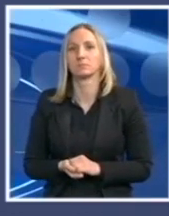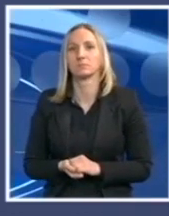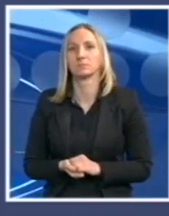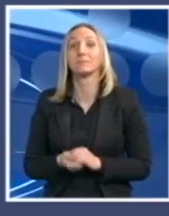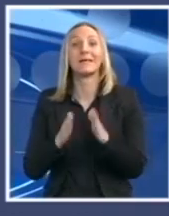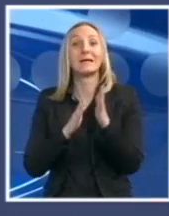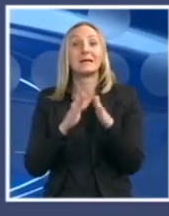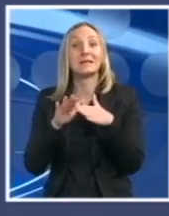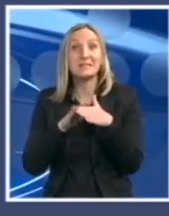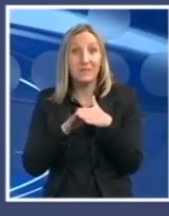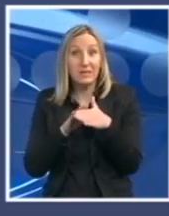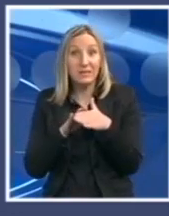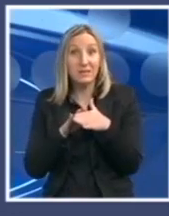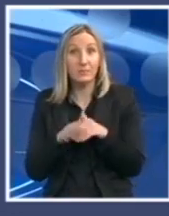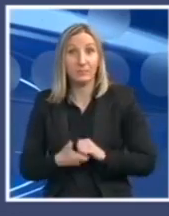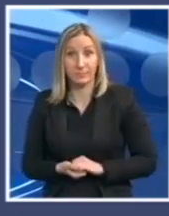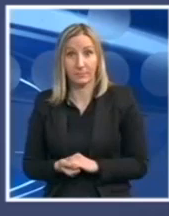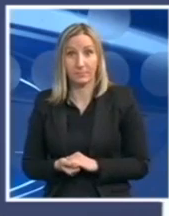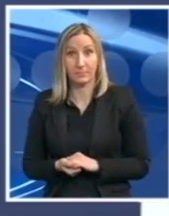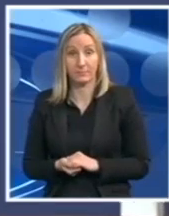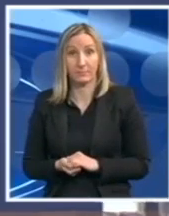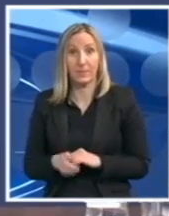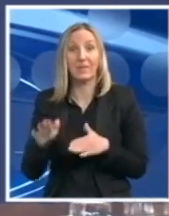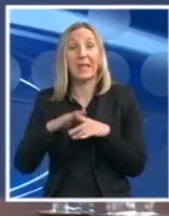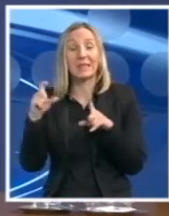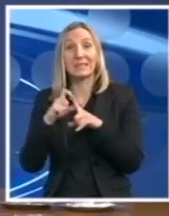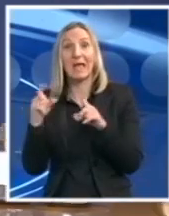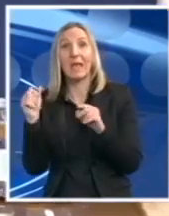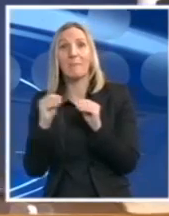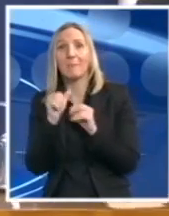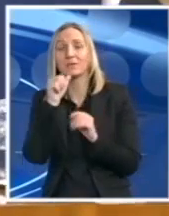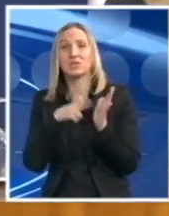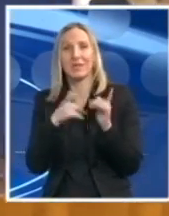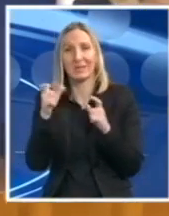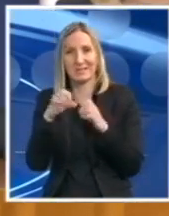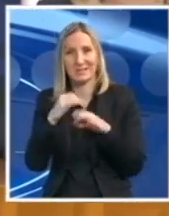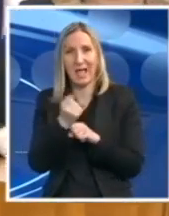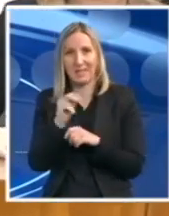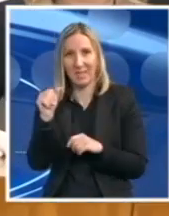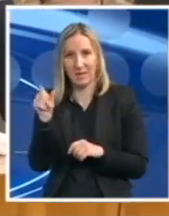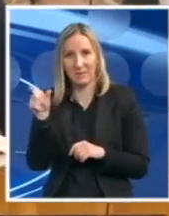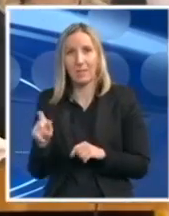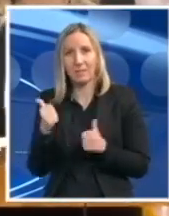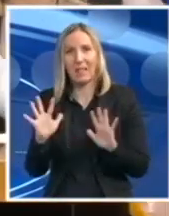Izvinite, Dijana, izvolite. Da, insajder Dijana. Dijana Bavić, insajder. Da li je krizni